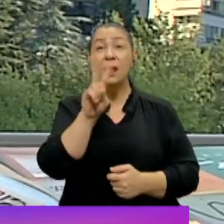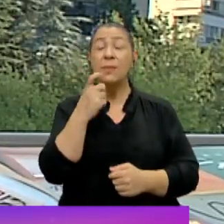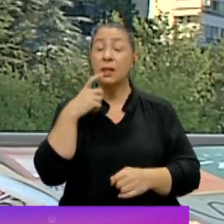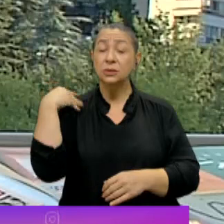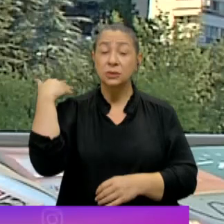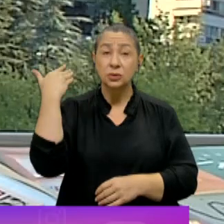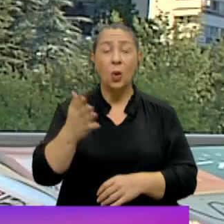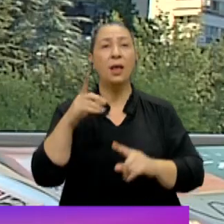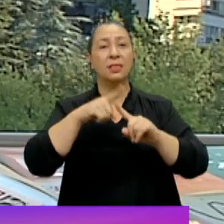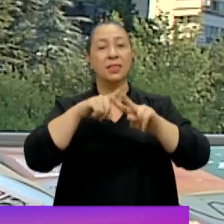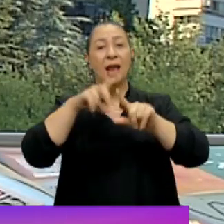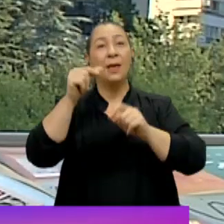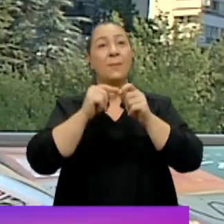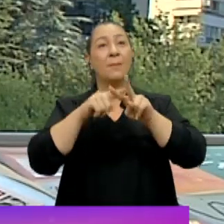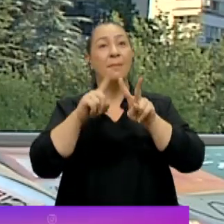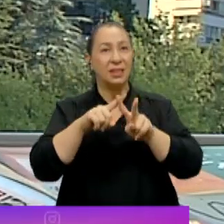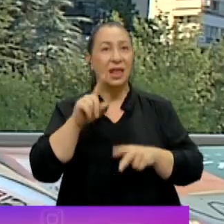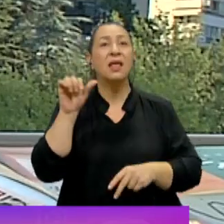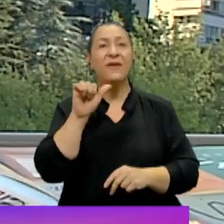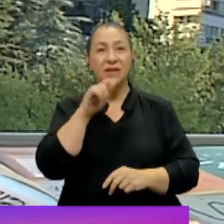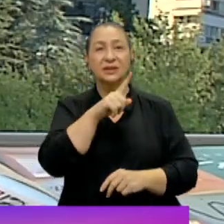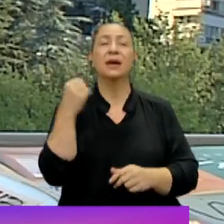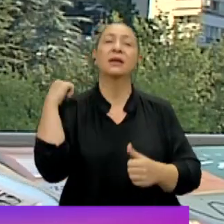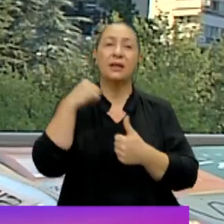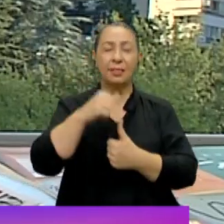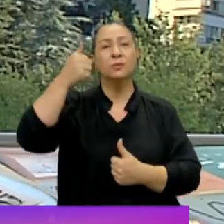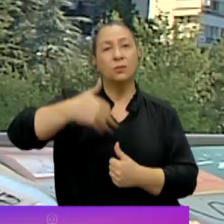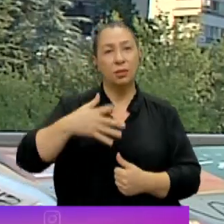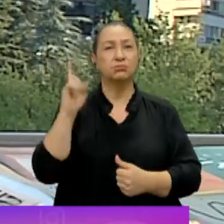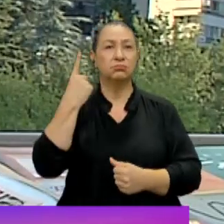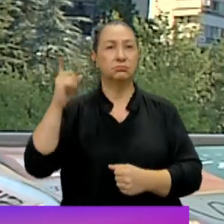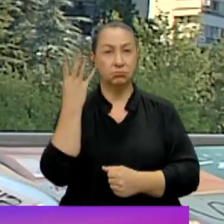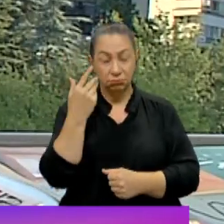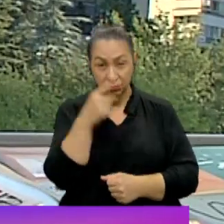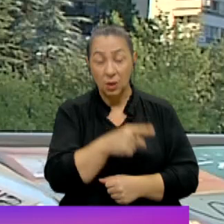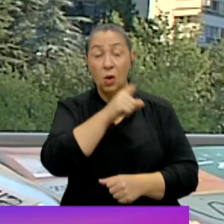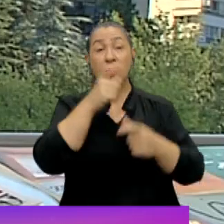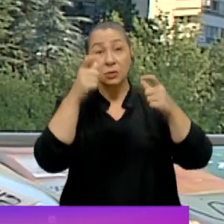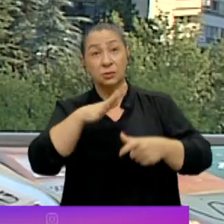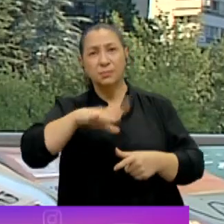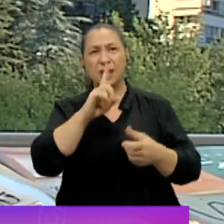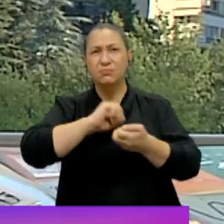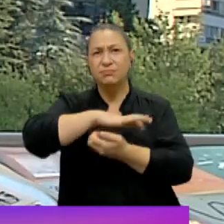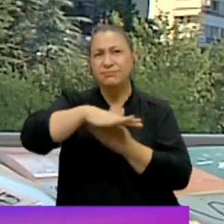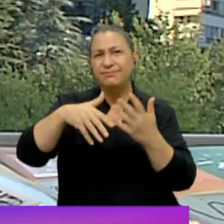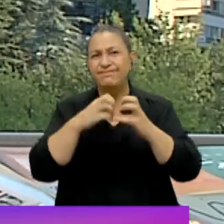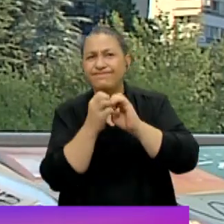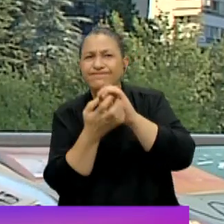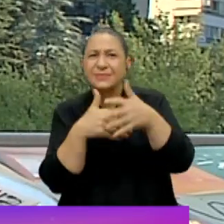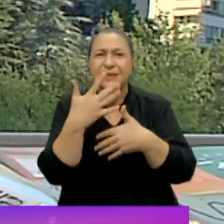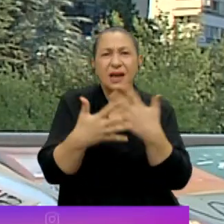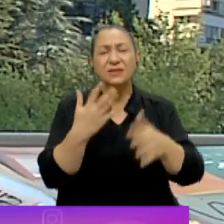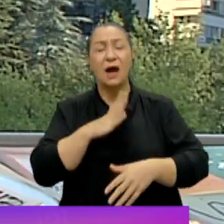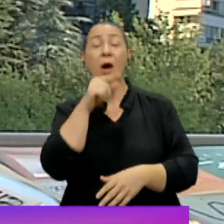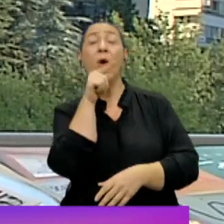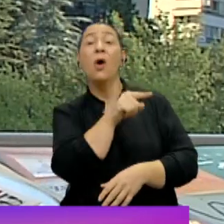sonra Taliban Afganistan'da yönetimi tekrar ele aldı ve burada bu coğrafyada bir kaos yaşanıyor. Ve bu